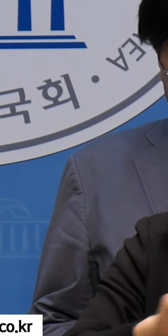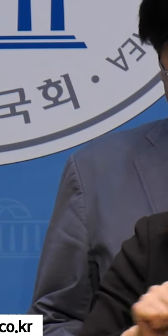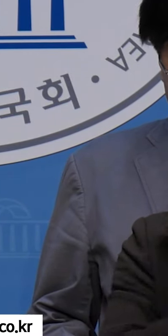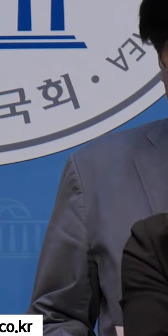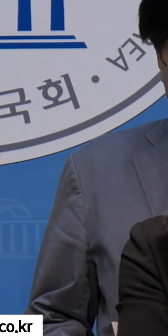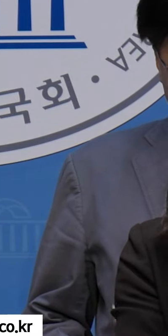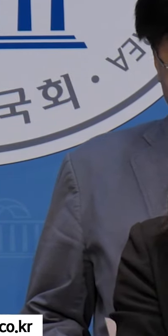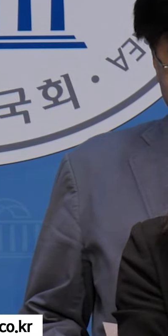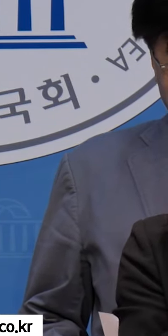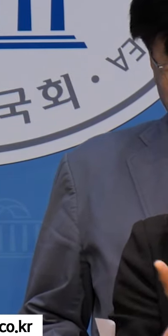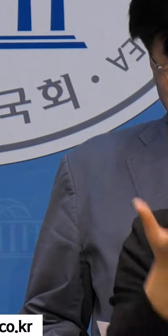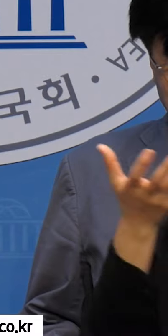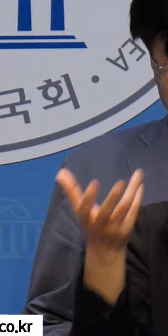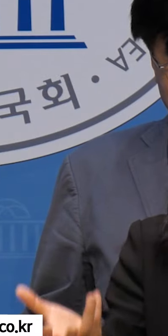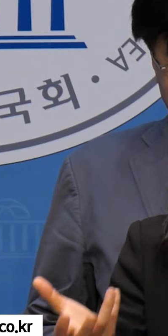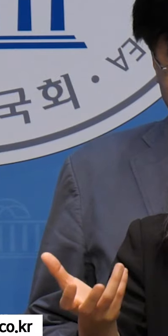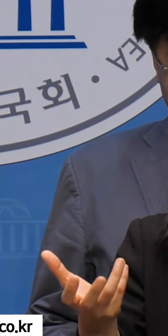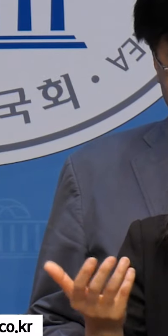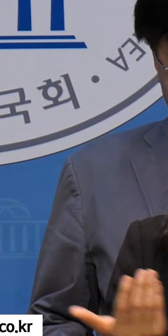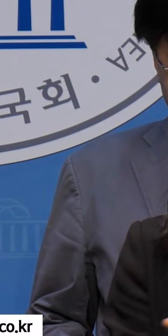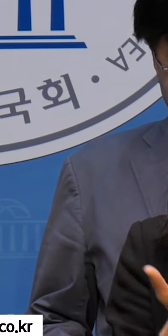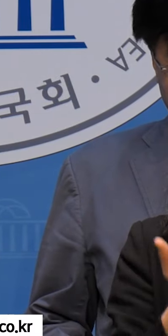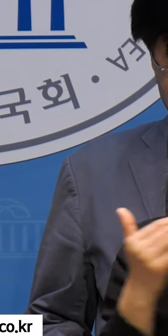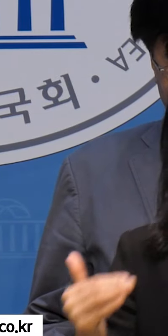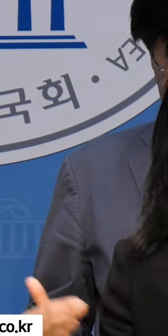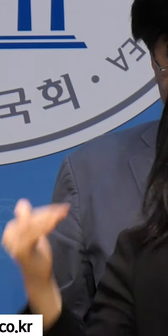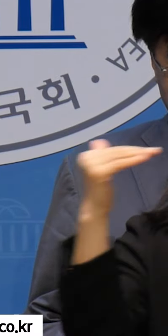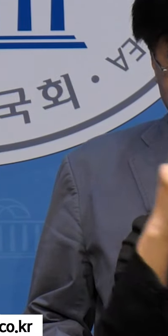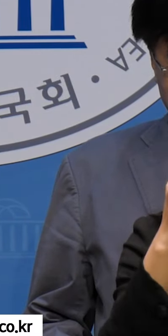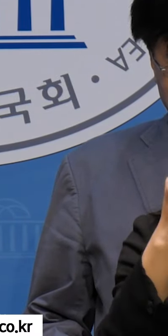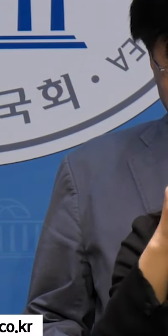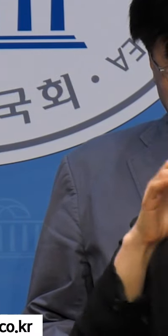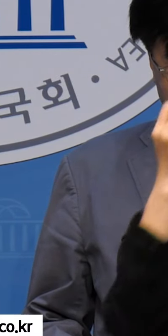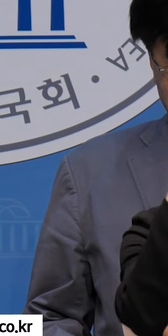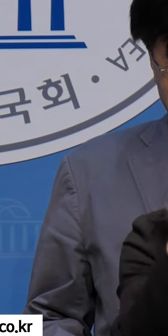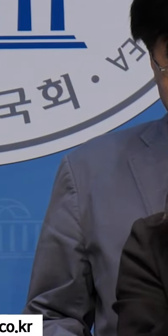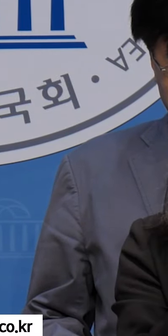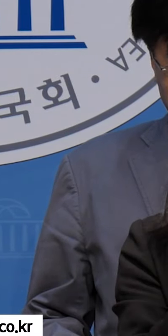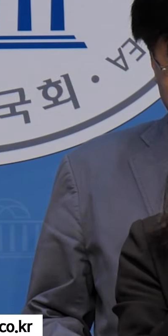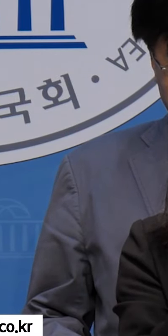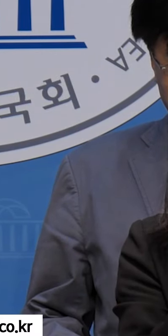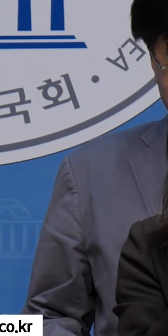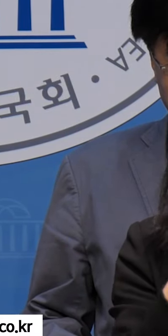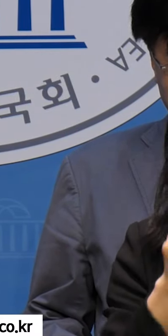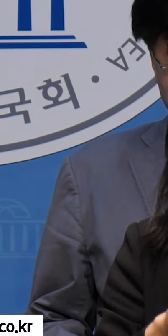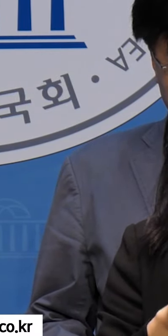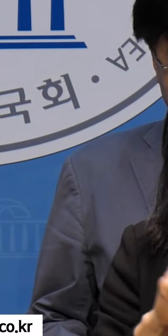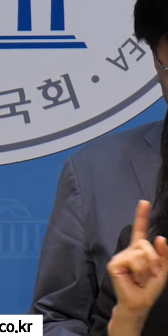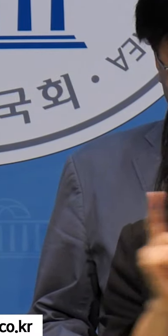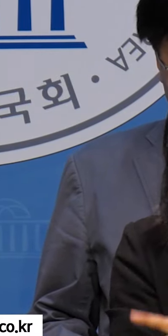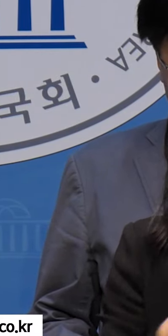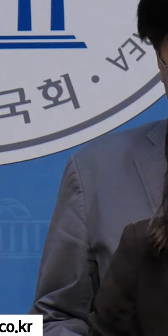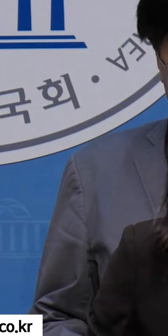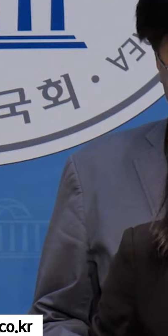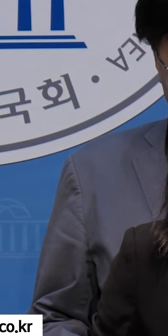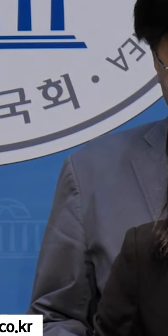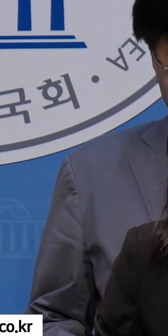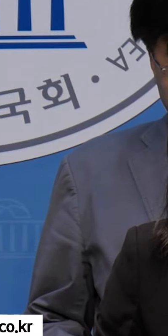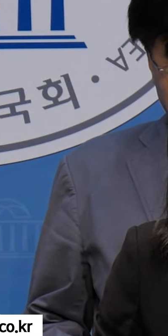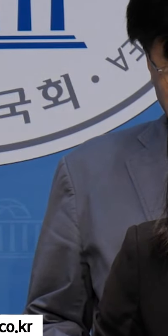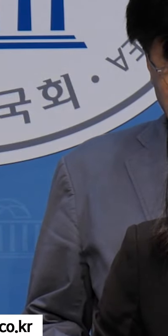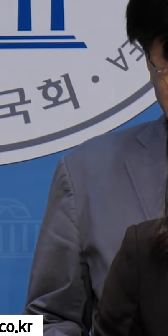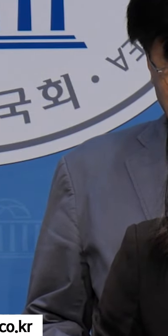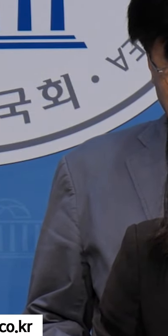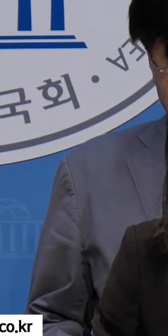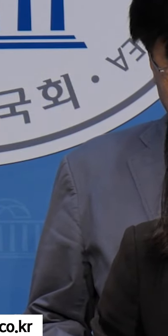지방분권 균형발전형으로 우리 헌법체계를 손질해야만이 이 근본적인 위기를 극복할 수 있다는 것을